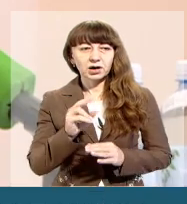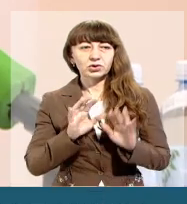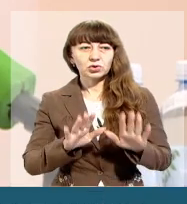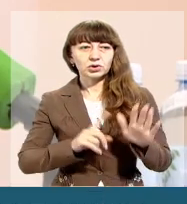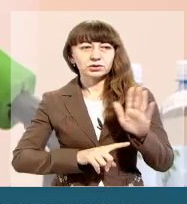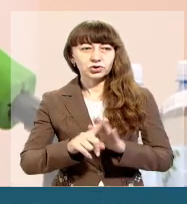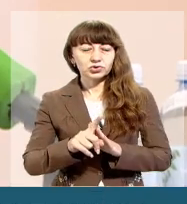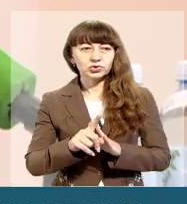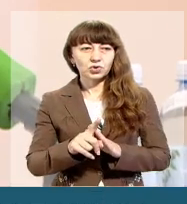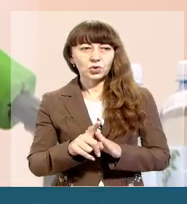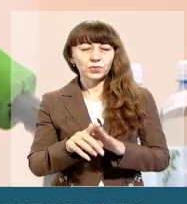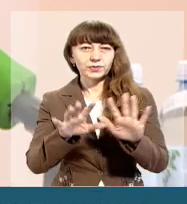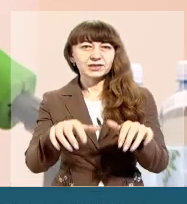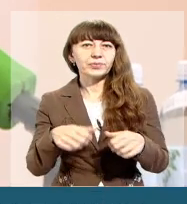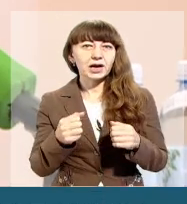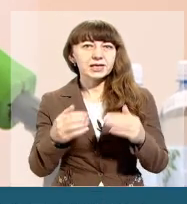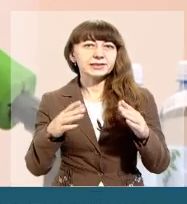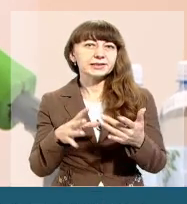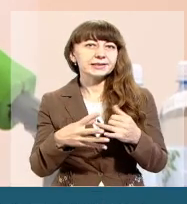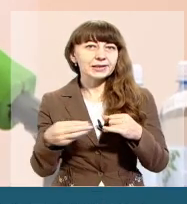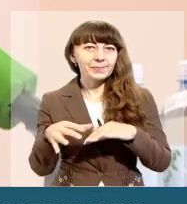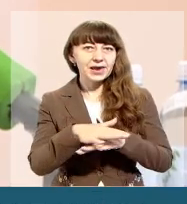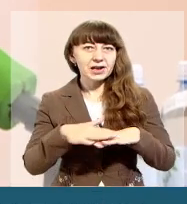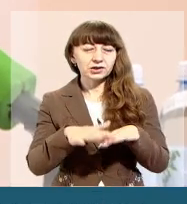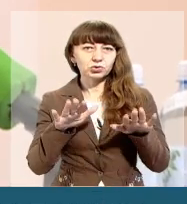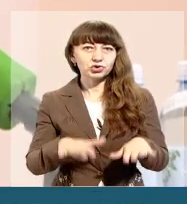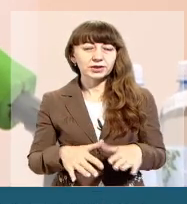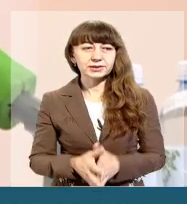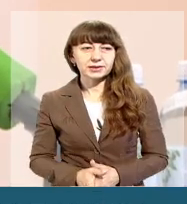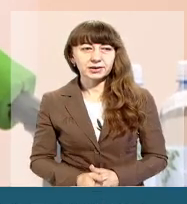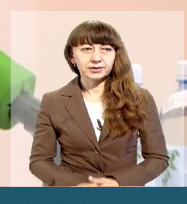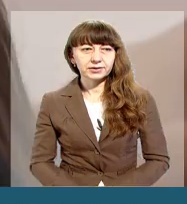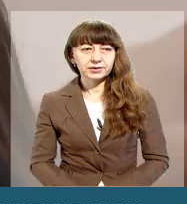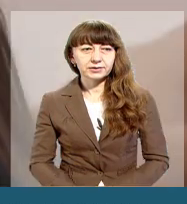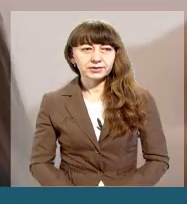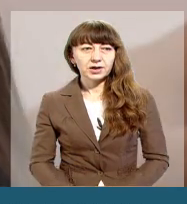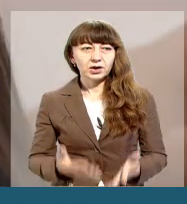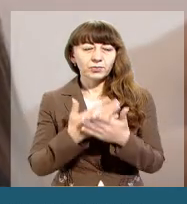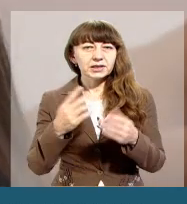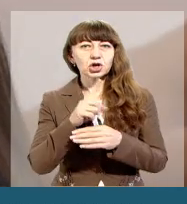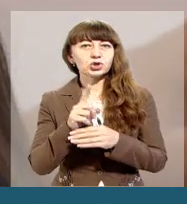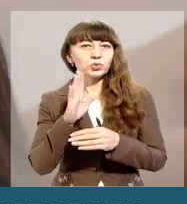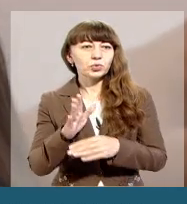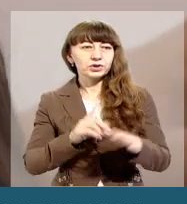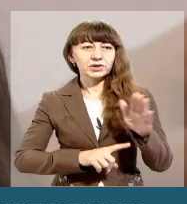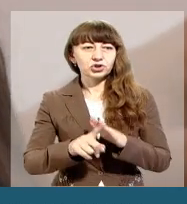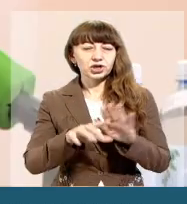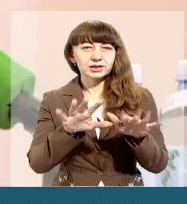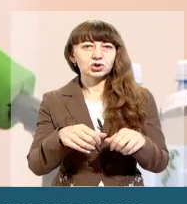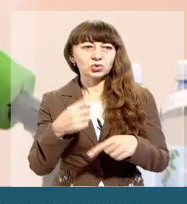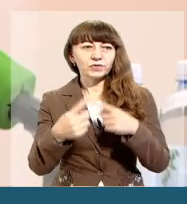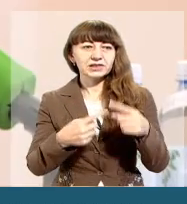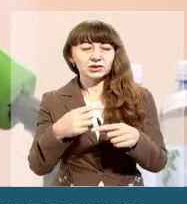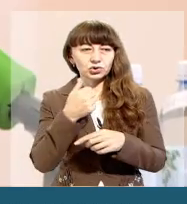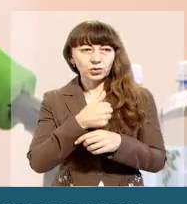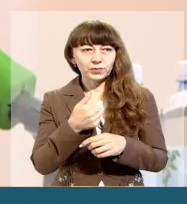мы приступим к изъятию земель, которые там находятся на территории. Мы должны будем начать изъятие, чтобы в следующем году